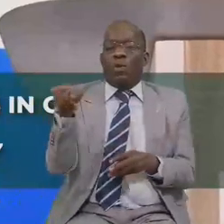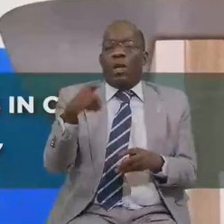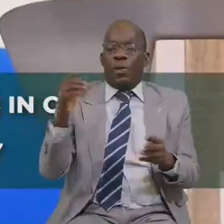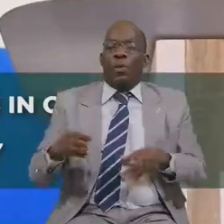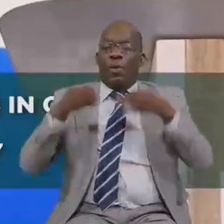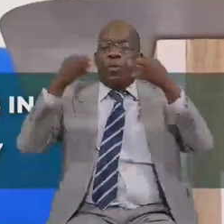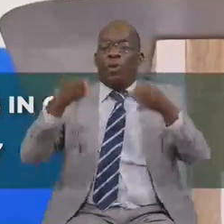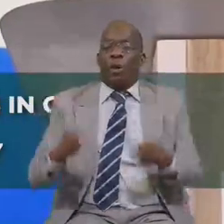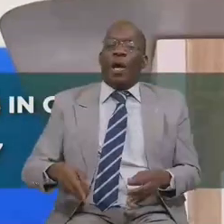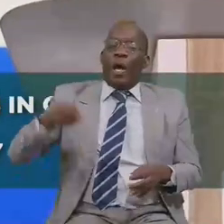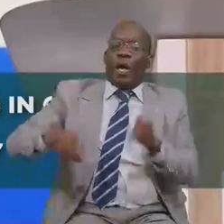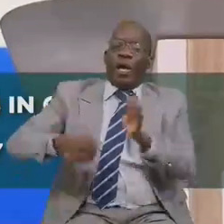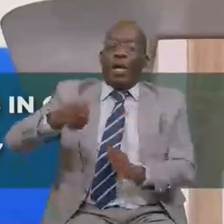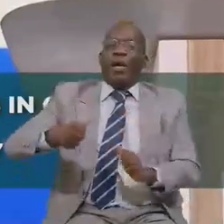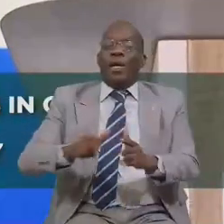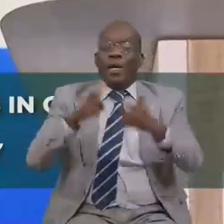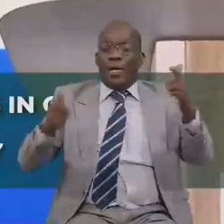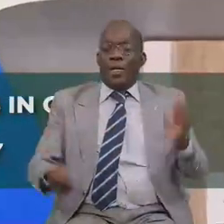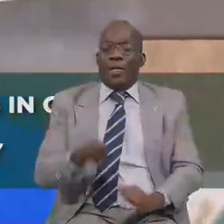plus grand.